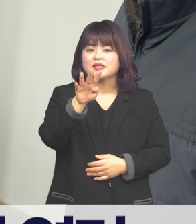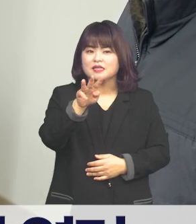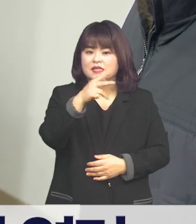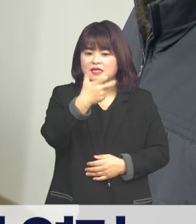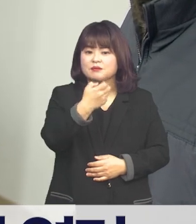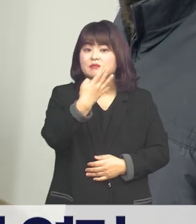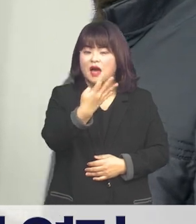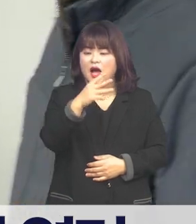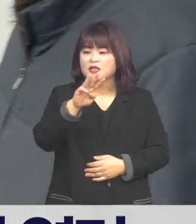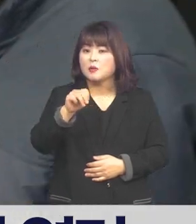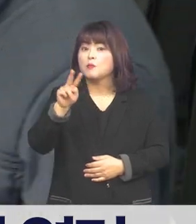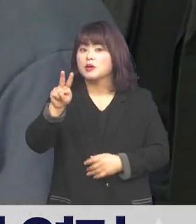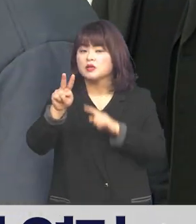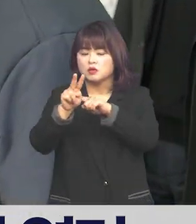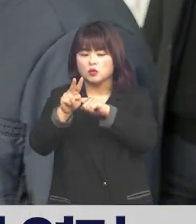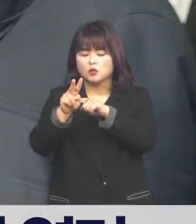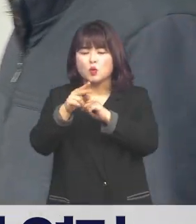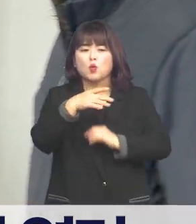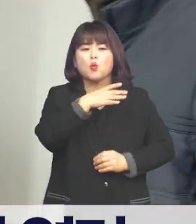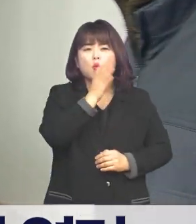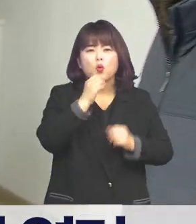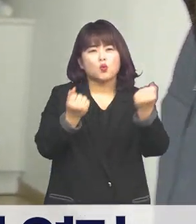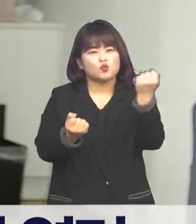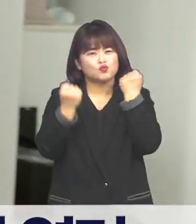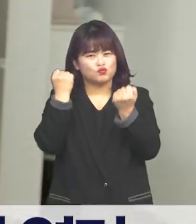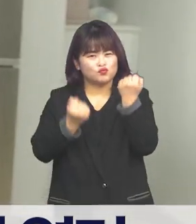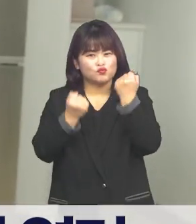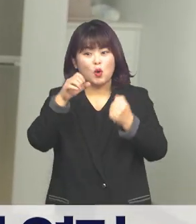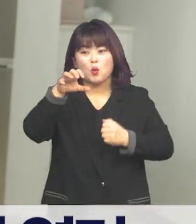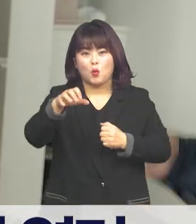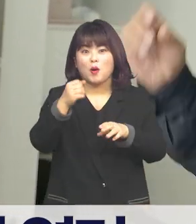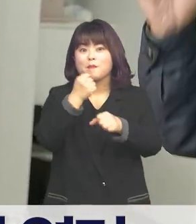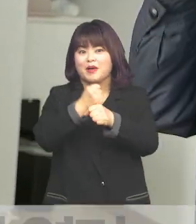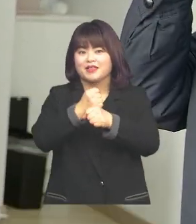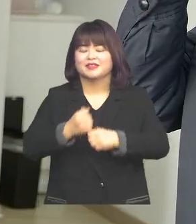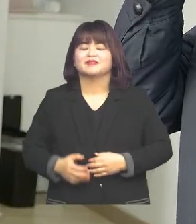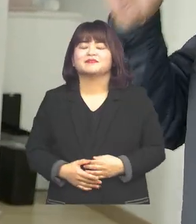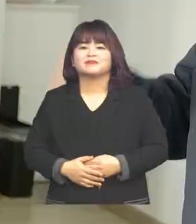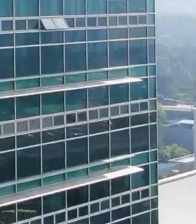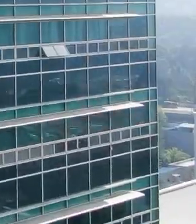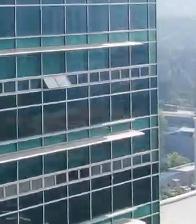374제곱미터 규모로 마을회관과 경로당, 체력단련실을 갖추고 있습니다.